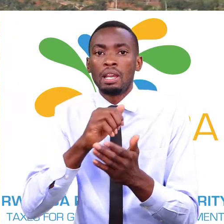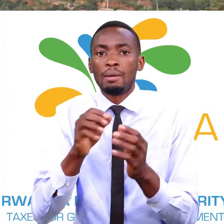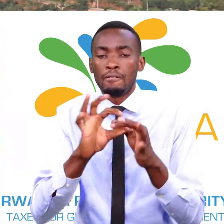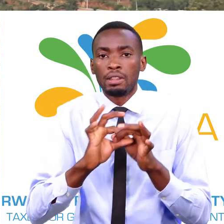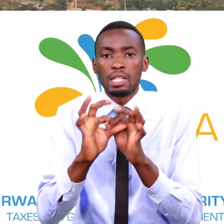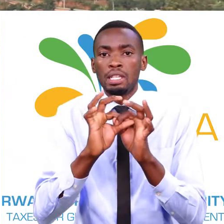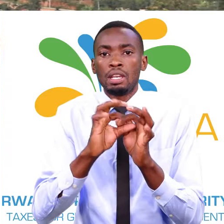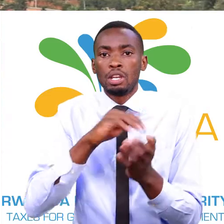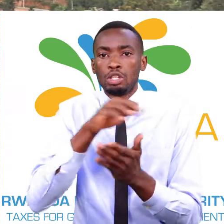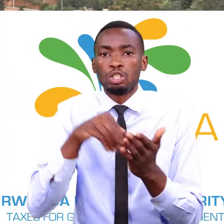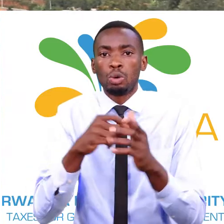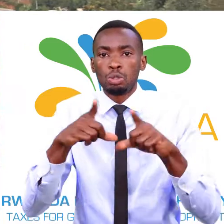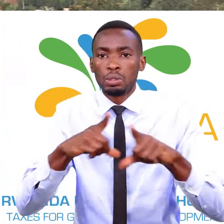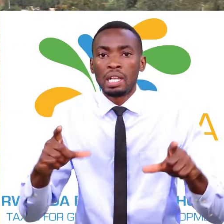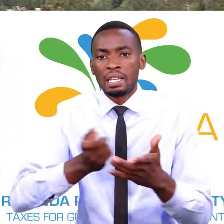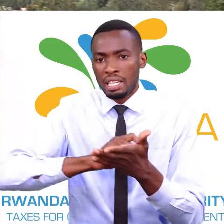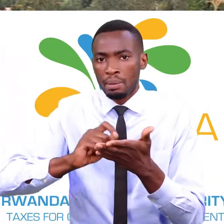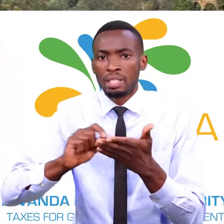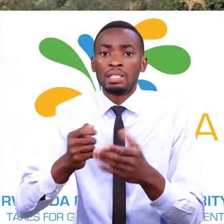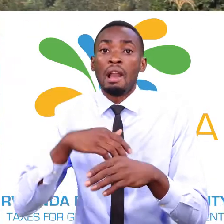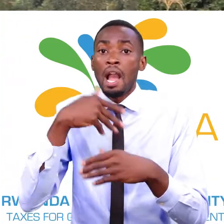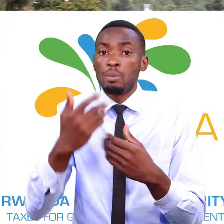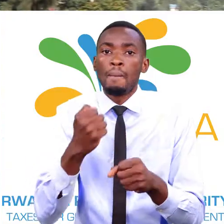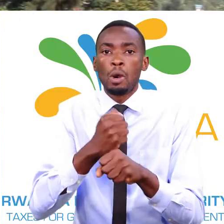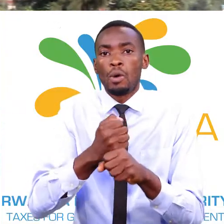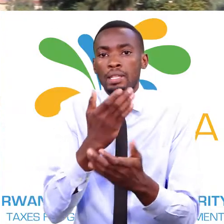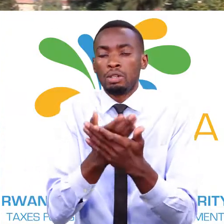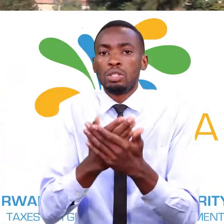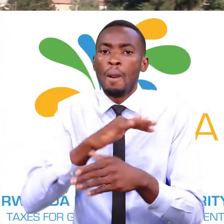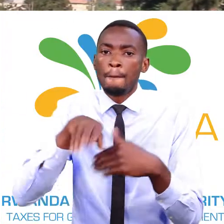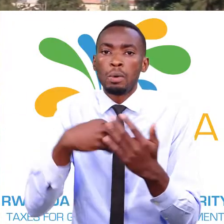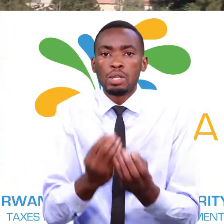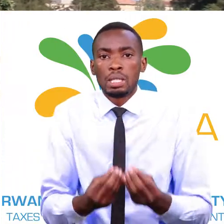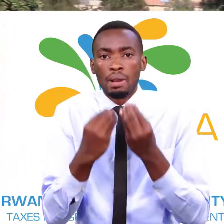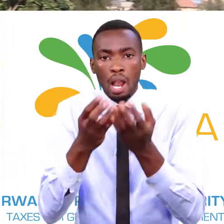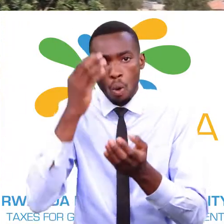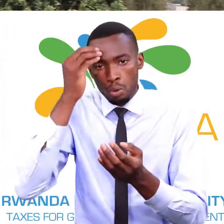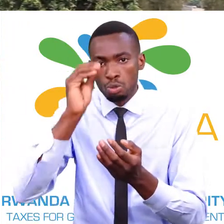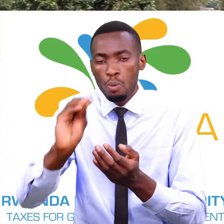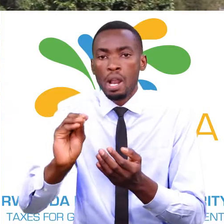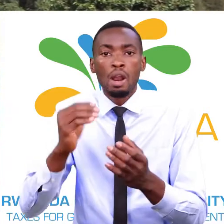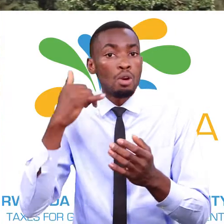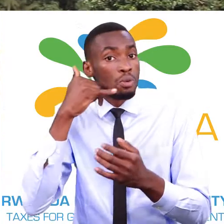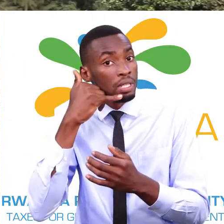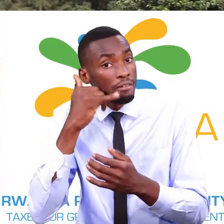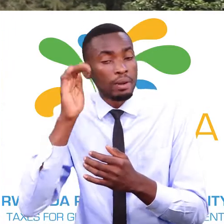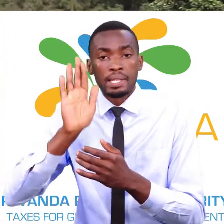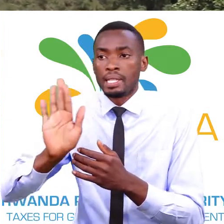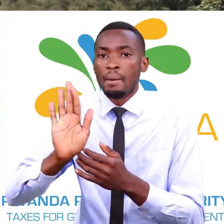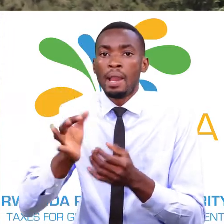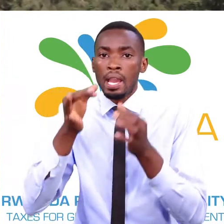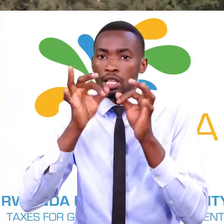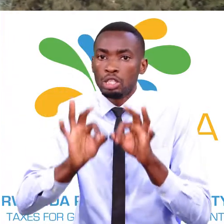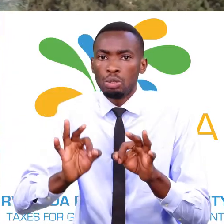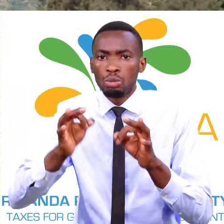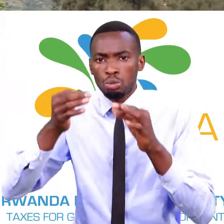cy'ubutaka cyabubandikiye ndetse kikanabakorera deklarasiyo, bose bagenda bahabwa ubutumwa bugufi kuri telefone zabo.